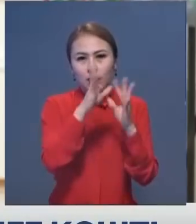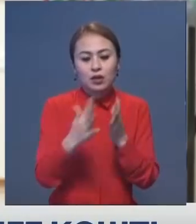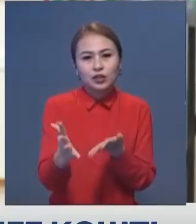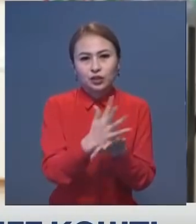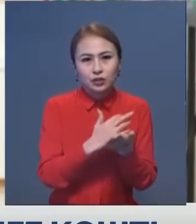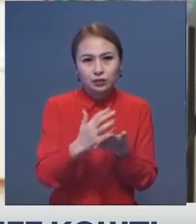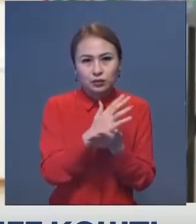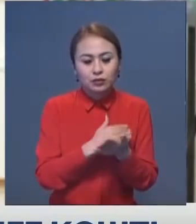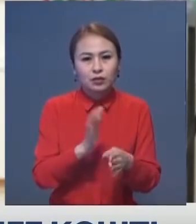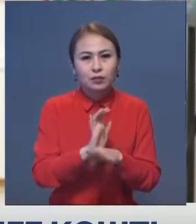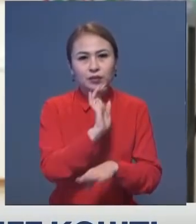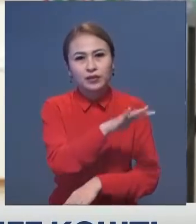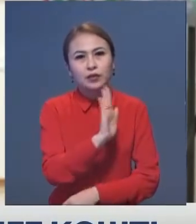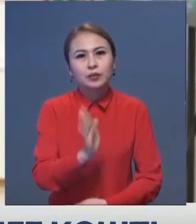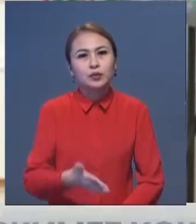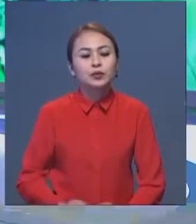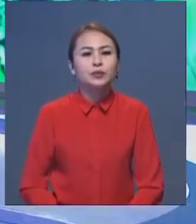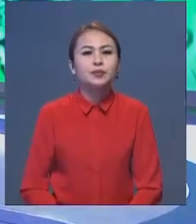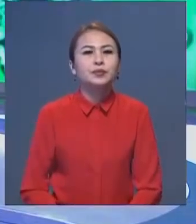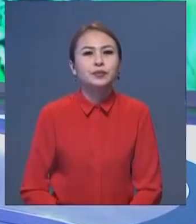сес мекемесіне жолдаймыз.